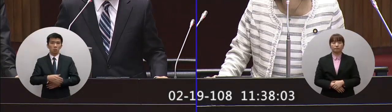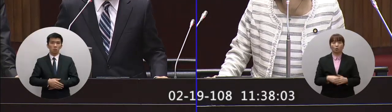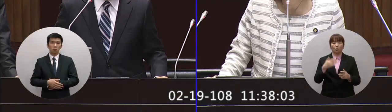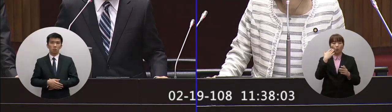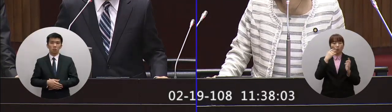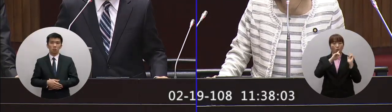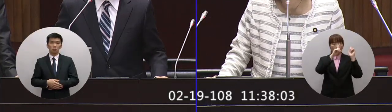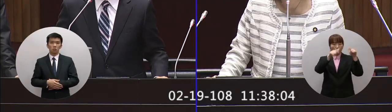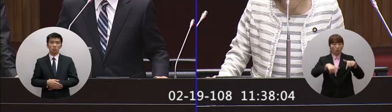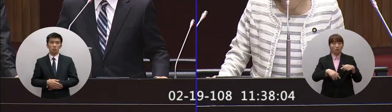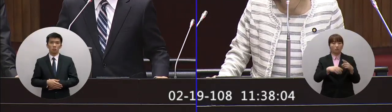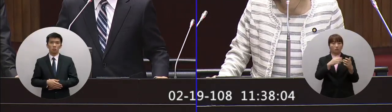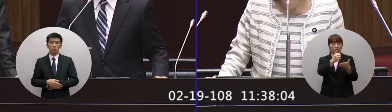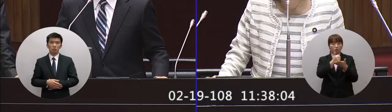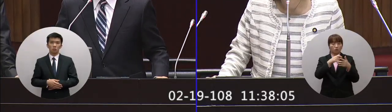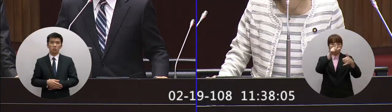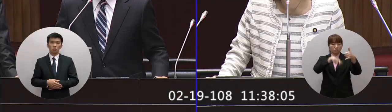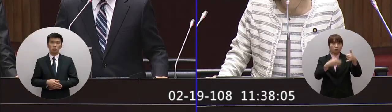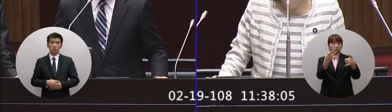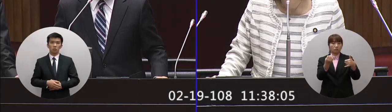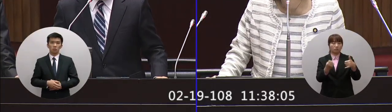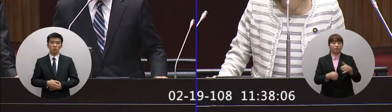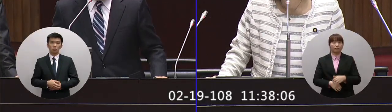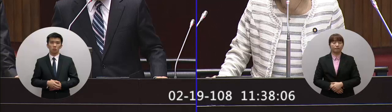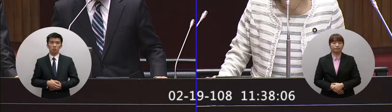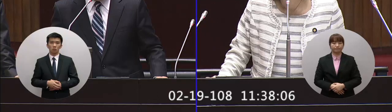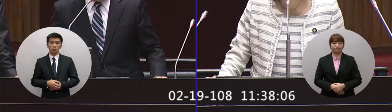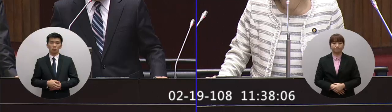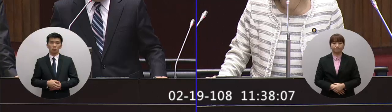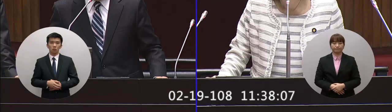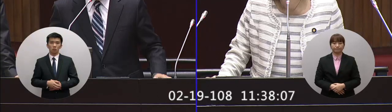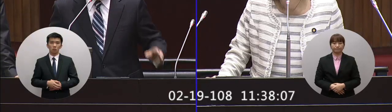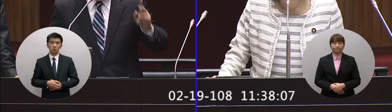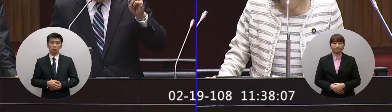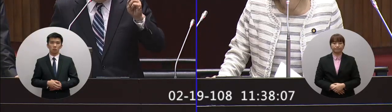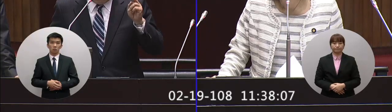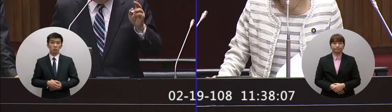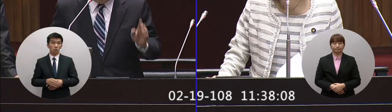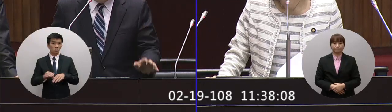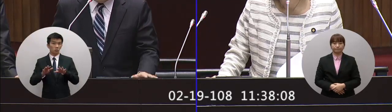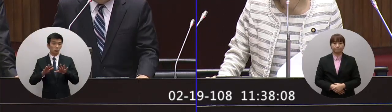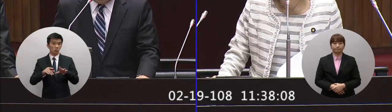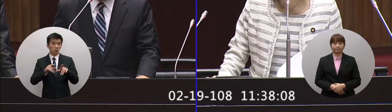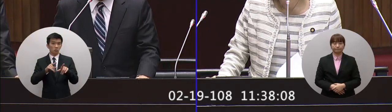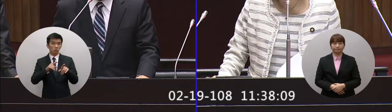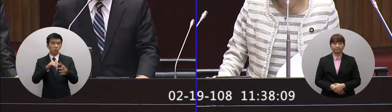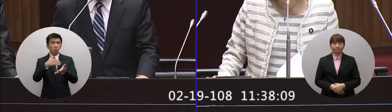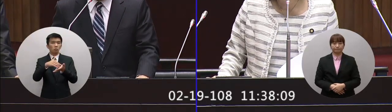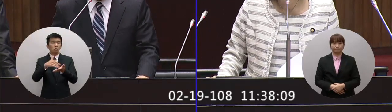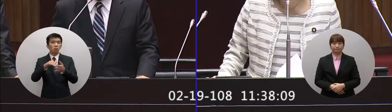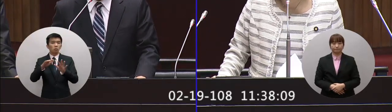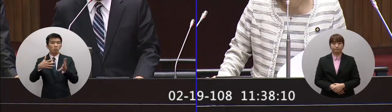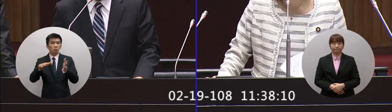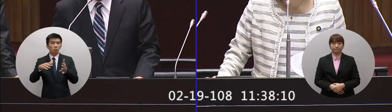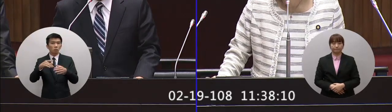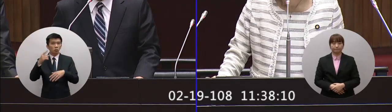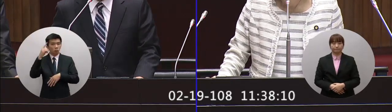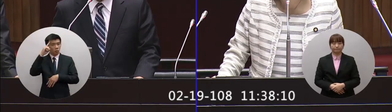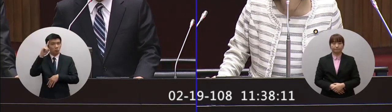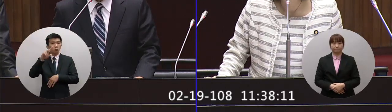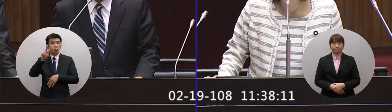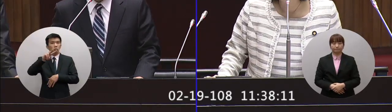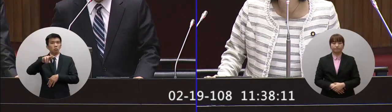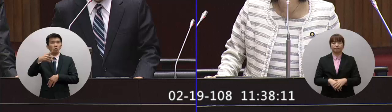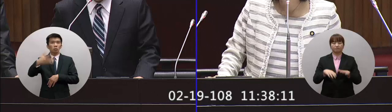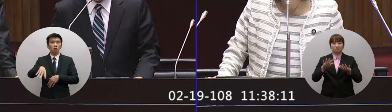全天的您知道多少钱吗？ 2000，要现在要看，差不多都是在2000多块。